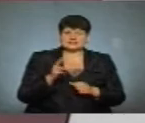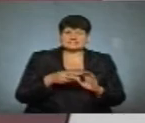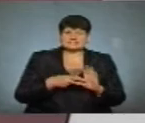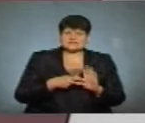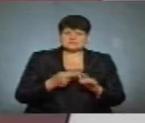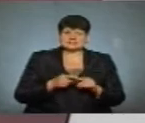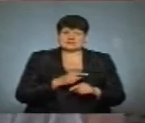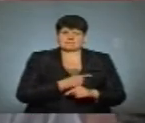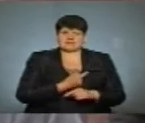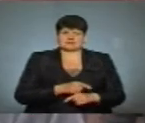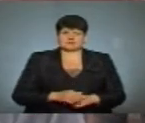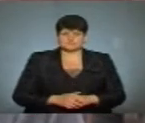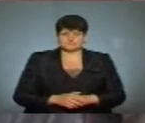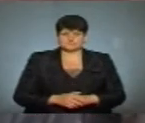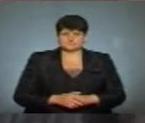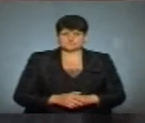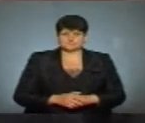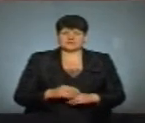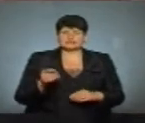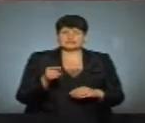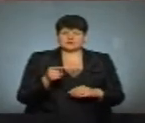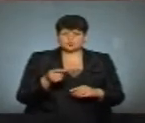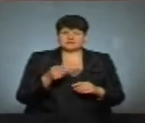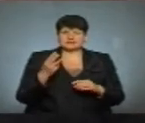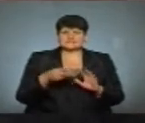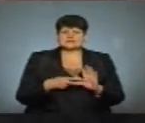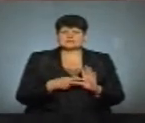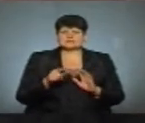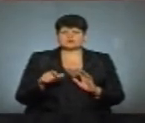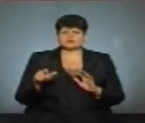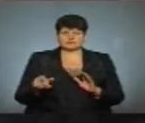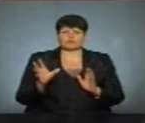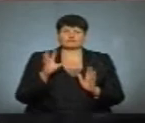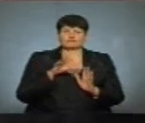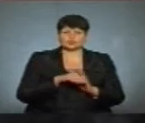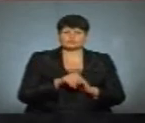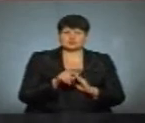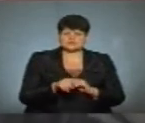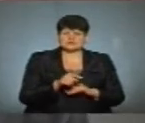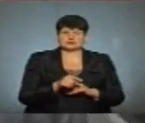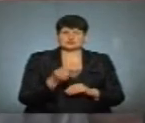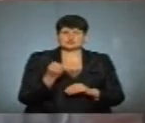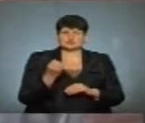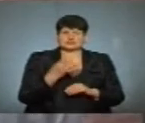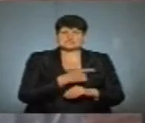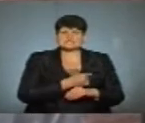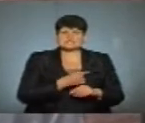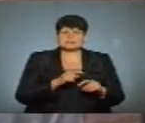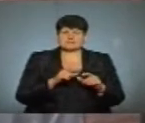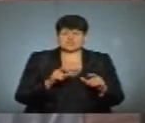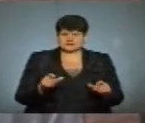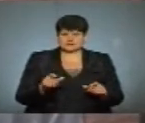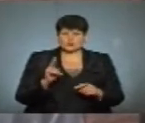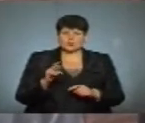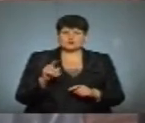медиків. Тернопіль. 37 чоловік, в тому числі 14 медиків.